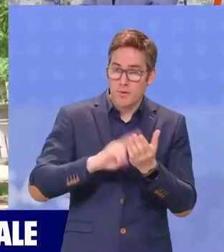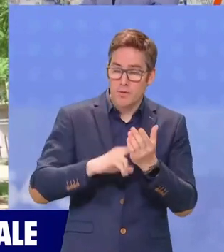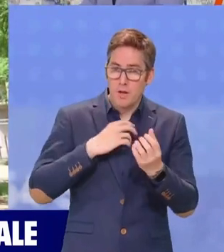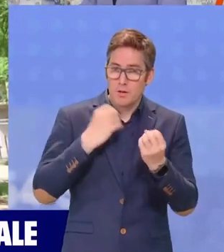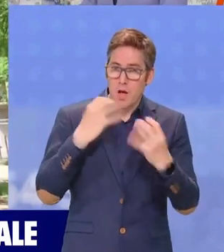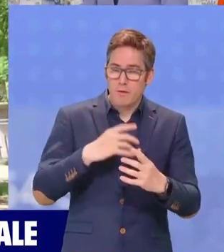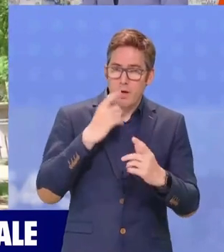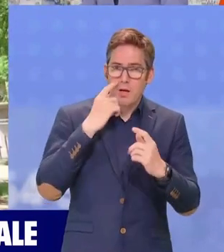parlera ensemble à partir de